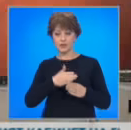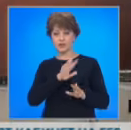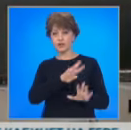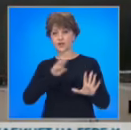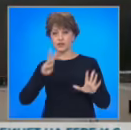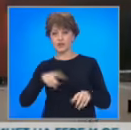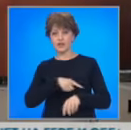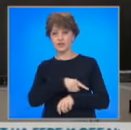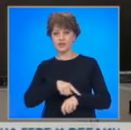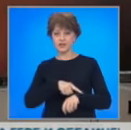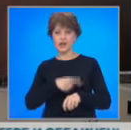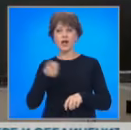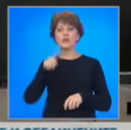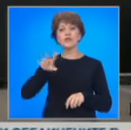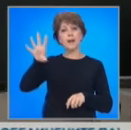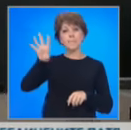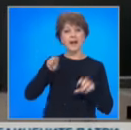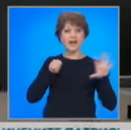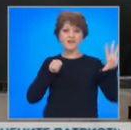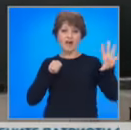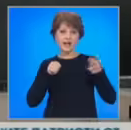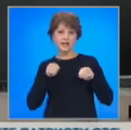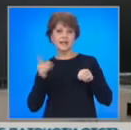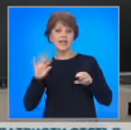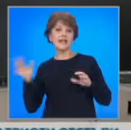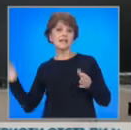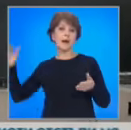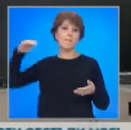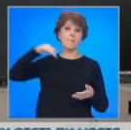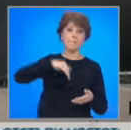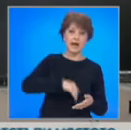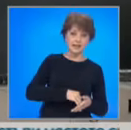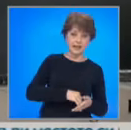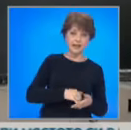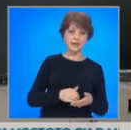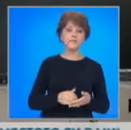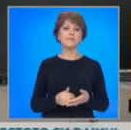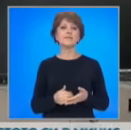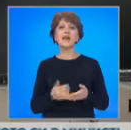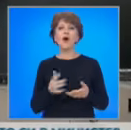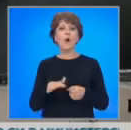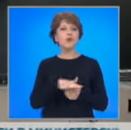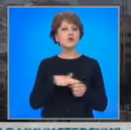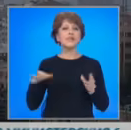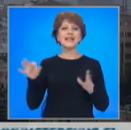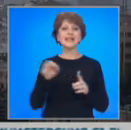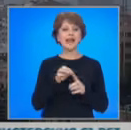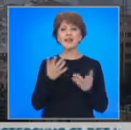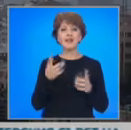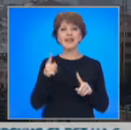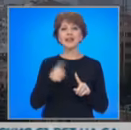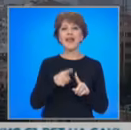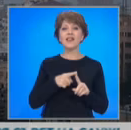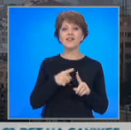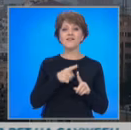са прехванати от израелските противовъздушни сили или са паднали преди да прелетят въздушното пространство на Газа. Основна цел е Тел-Авив, но също и